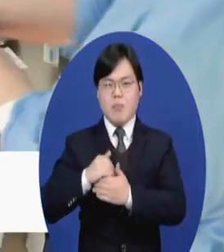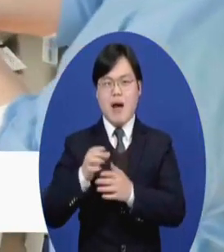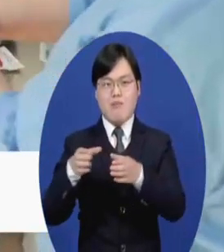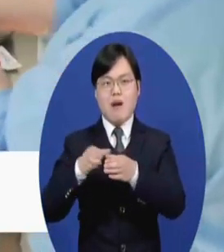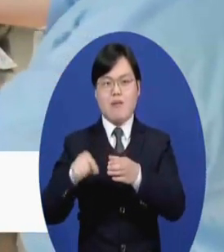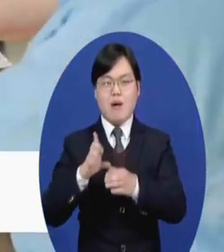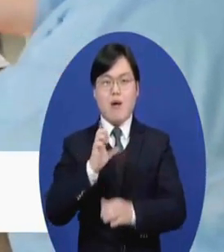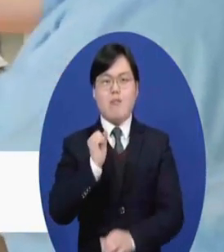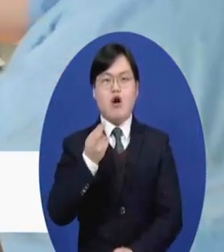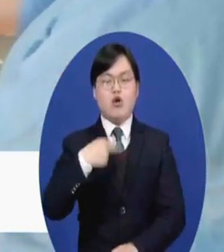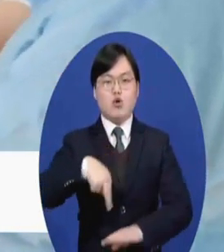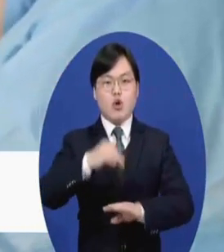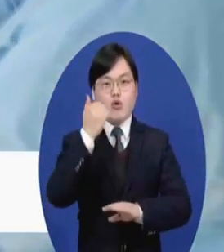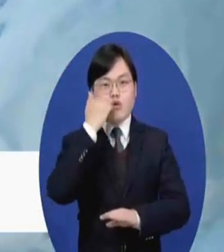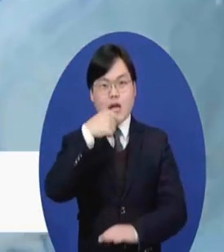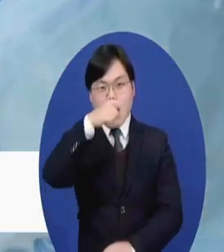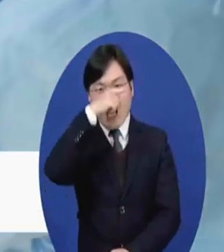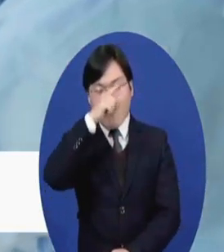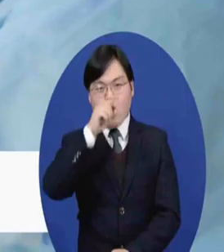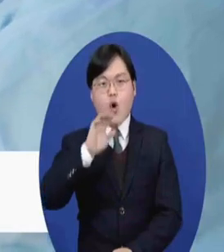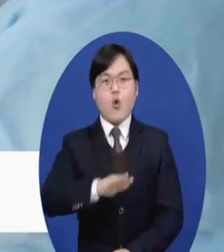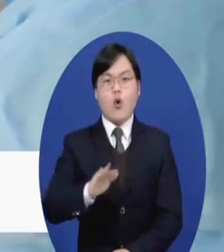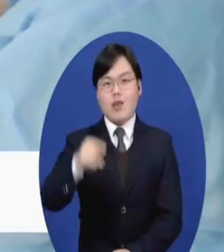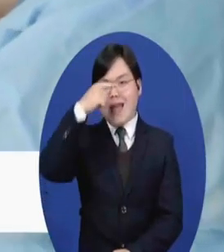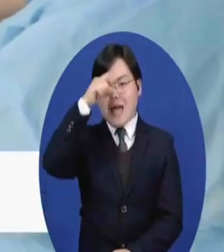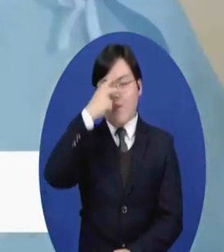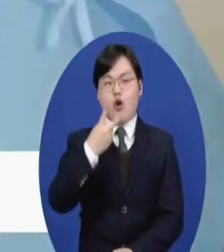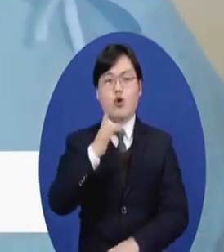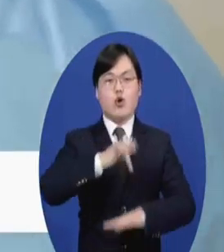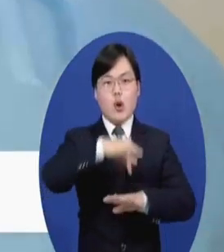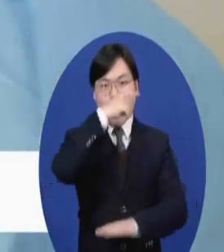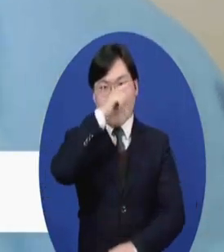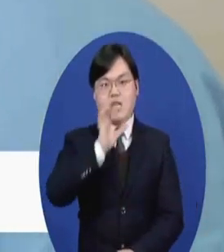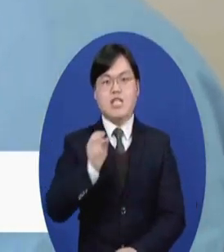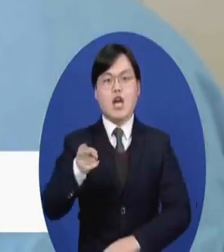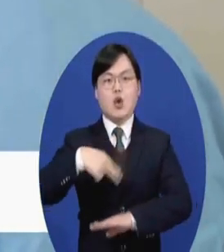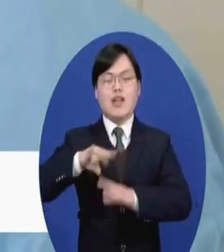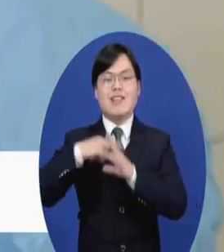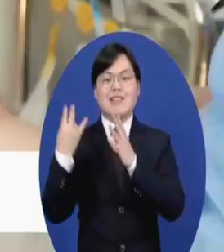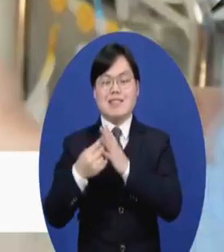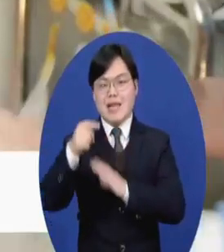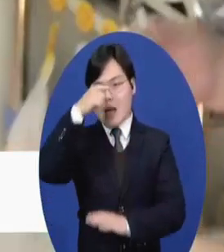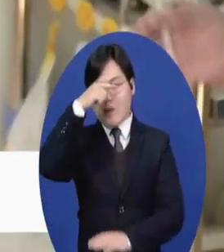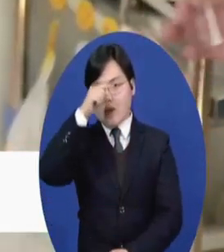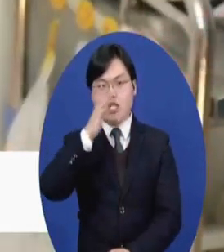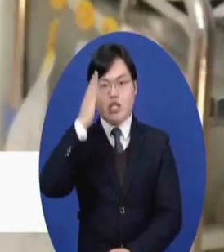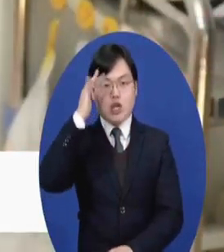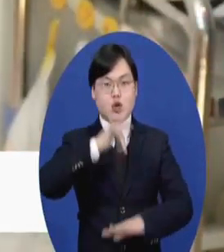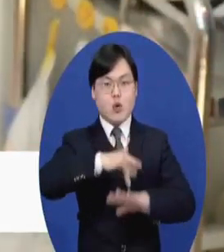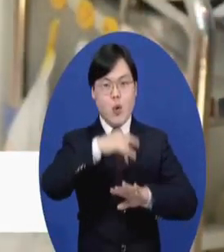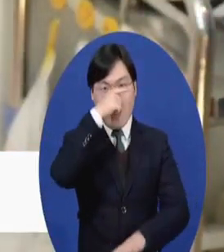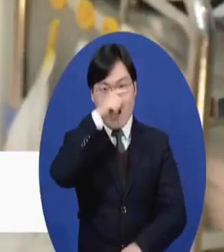Тэд Баянгол дүүргийн Ахмад имлэг, Хүүхдийн имлэг, улсын 2 дугаар төв имлэг, Сонгино Архан дүүргийн 1-р имлэг, Цэргийн